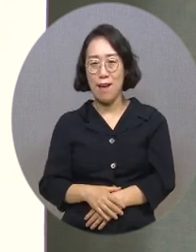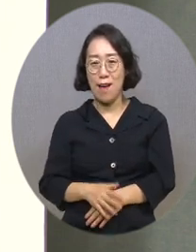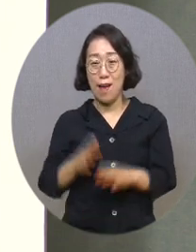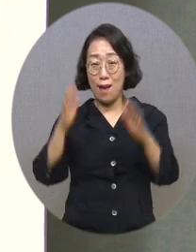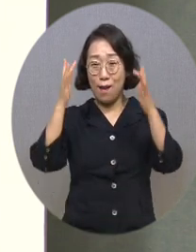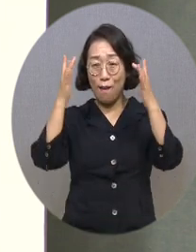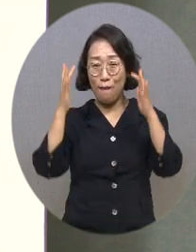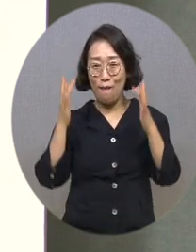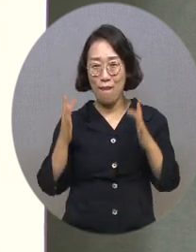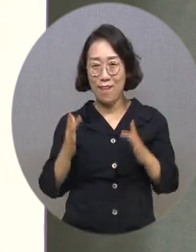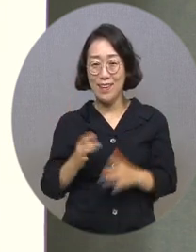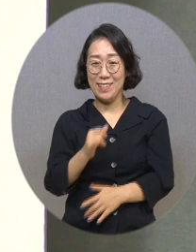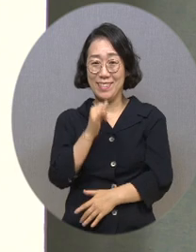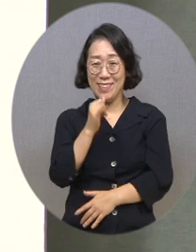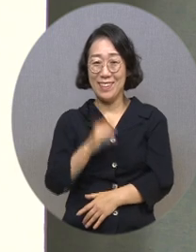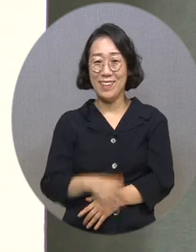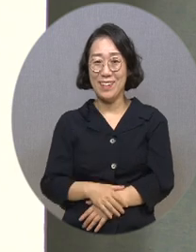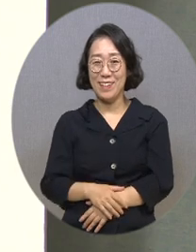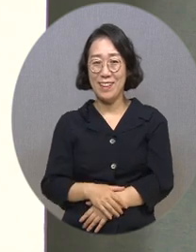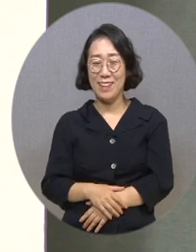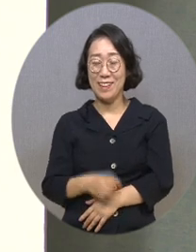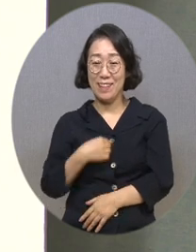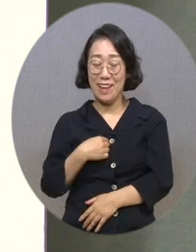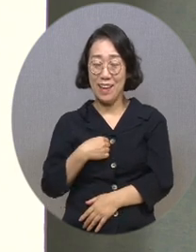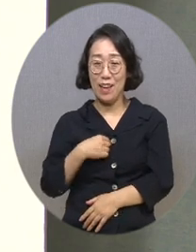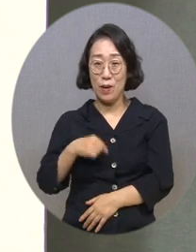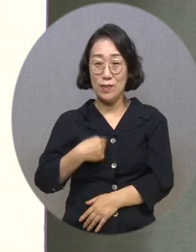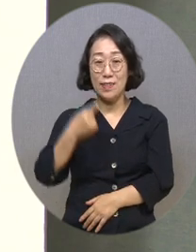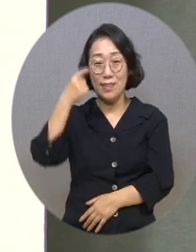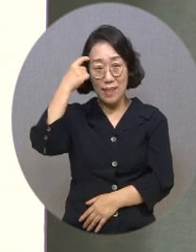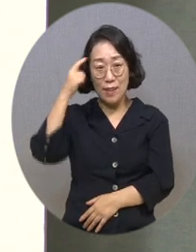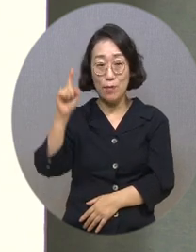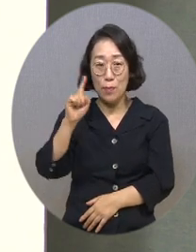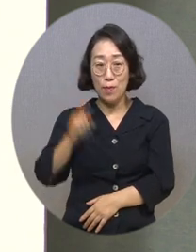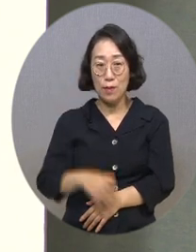화끈거리는 얘기 같은 경우가 있어요. 내가 생각할 때 무슨